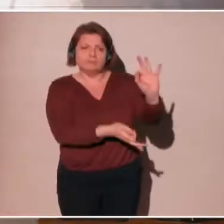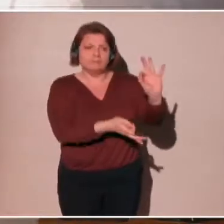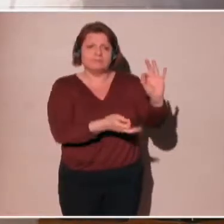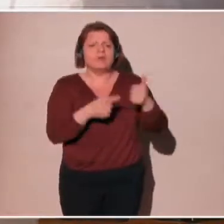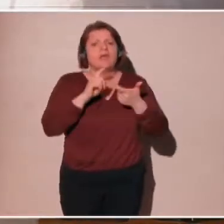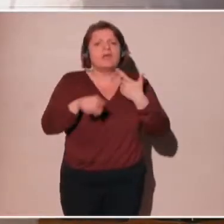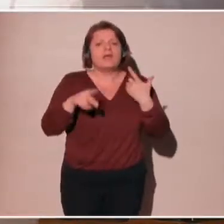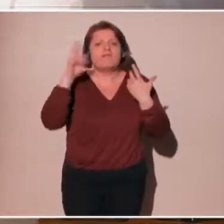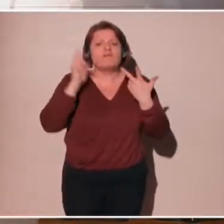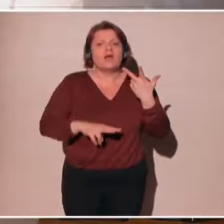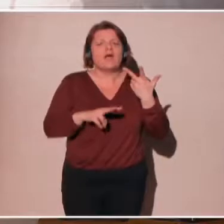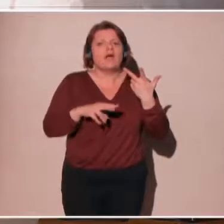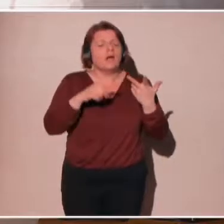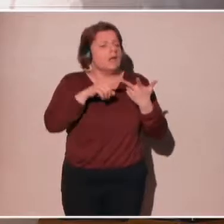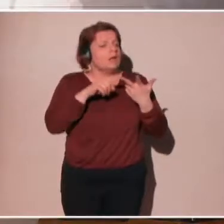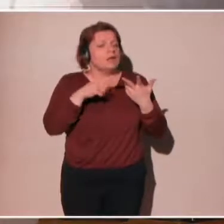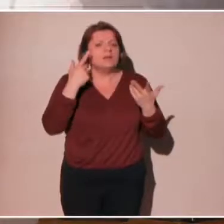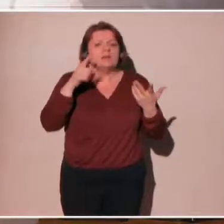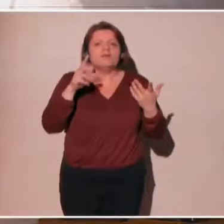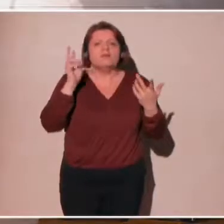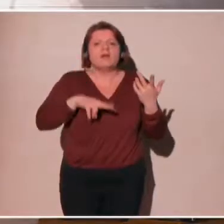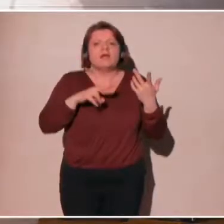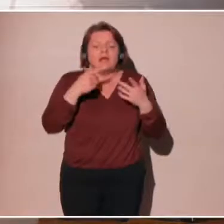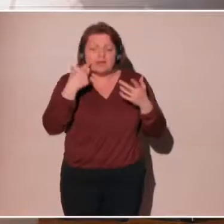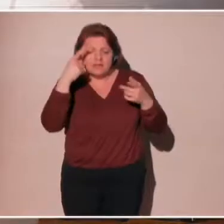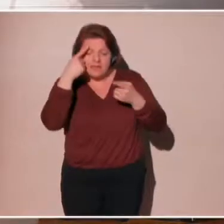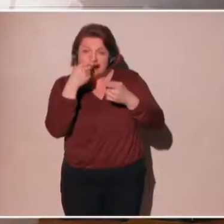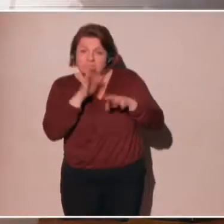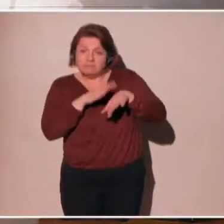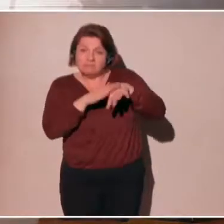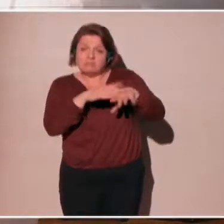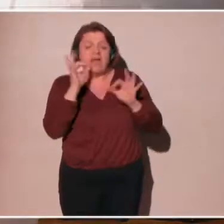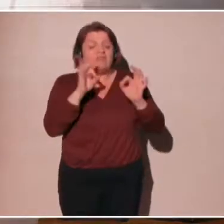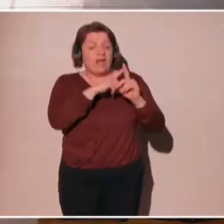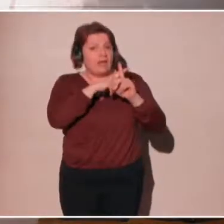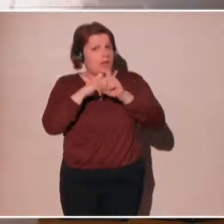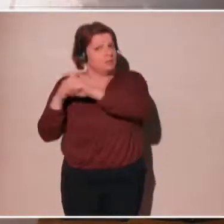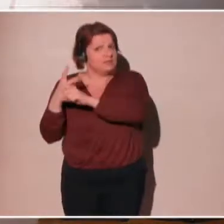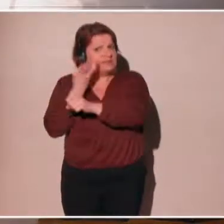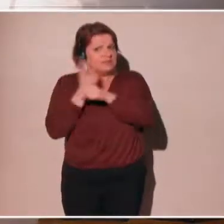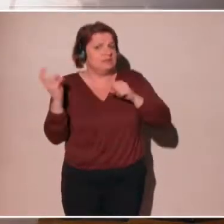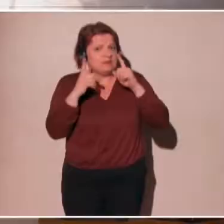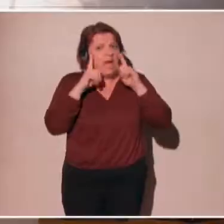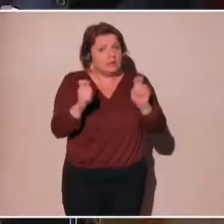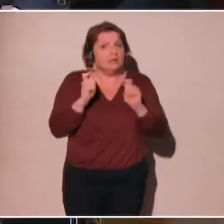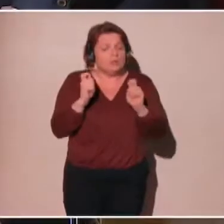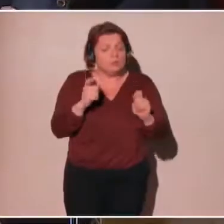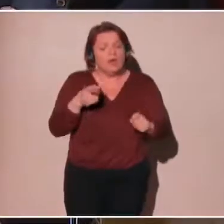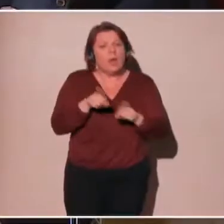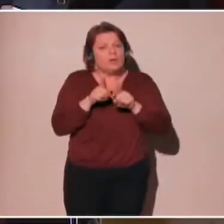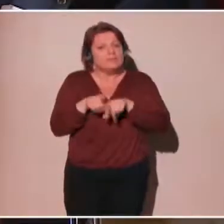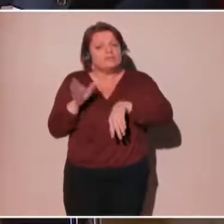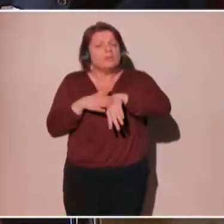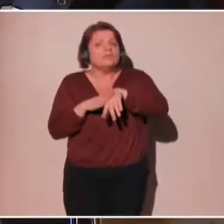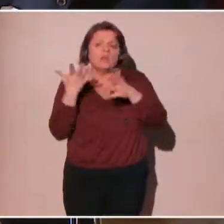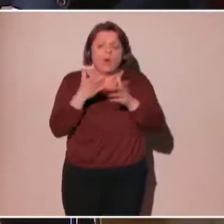peut-être, de développer l'audit des algorithmes et peut-être également de constituer un corps d'experts. Est-ce que selon vous, cela va dans